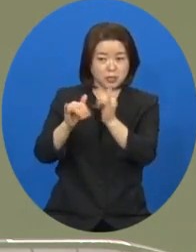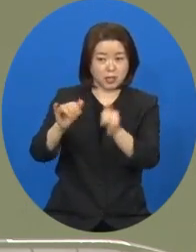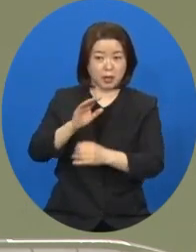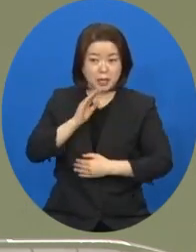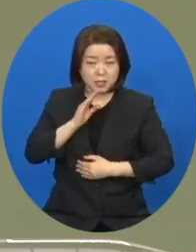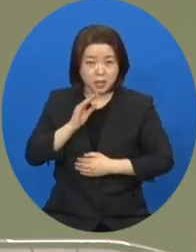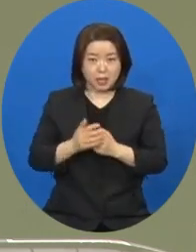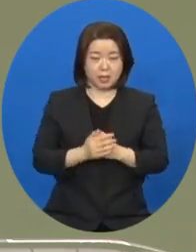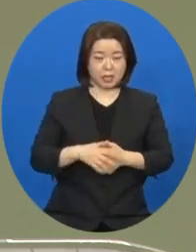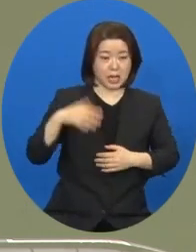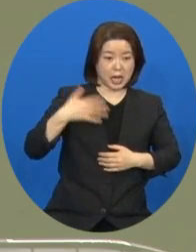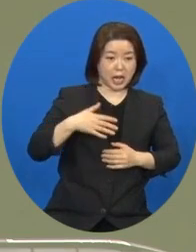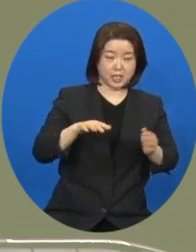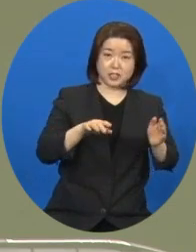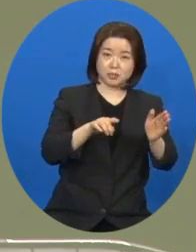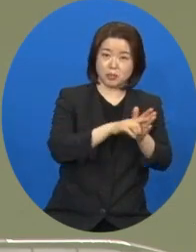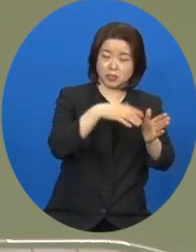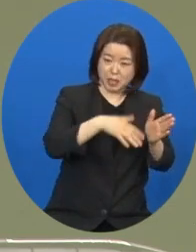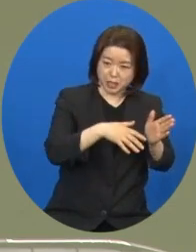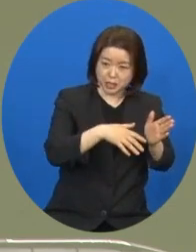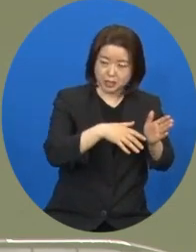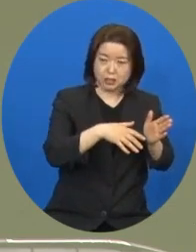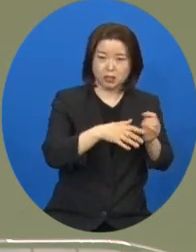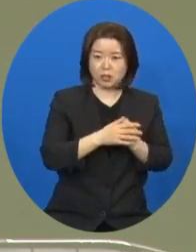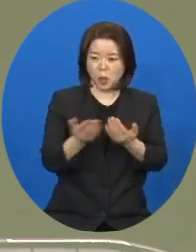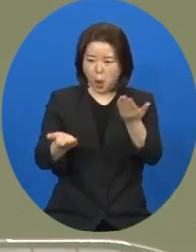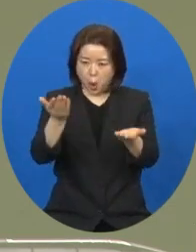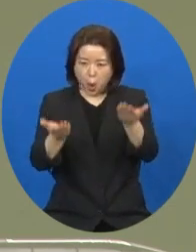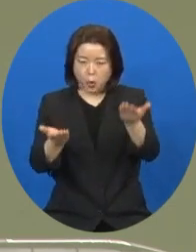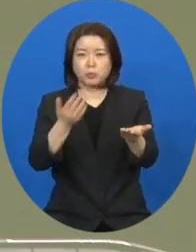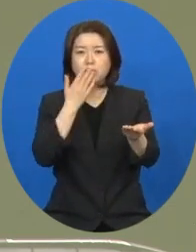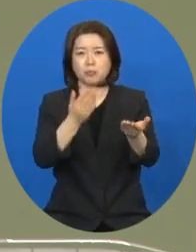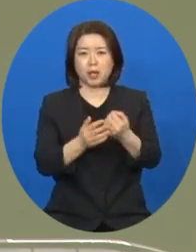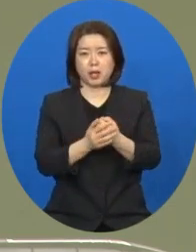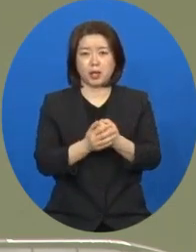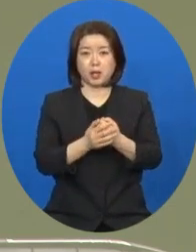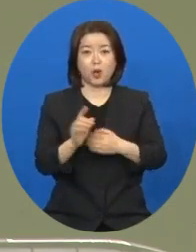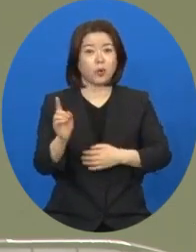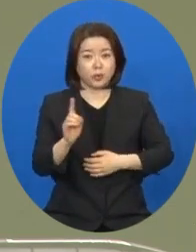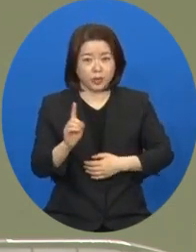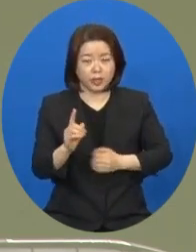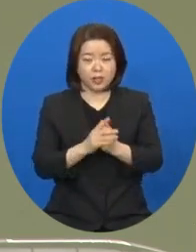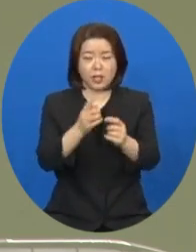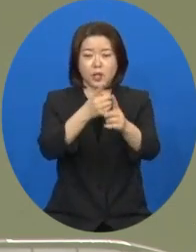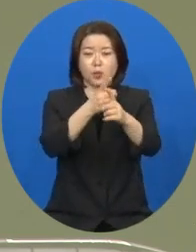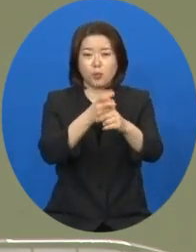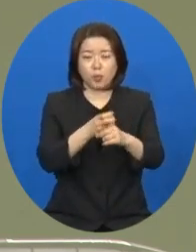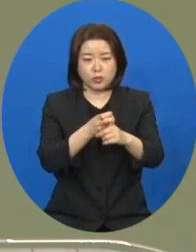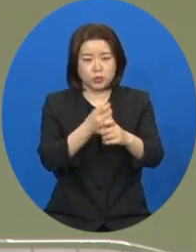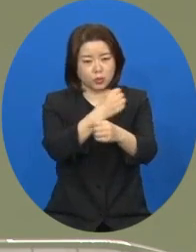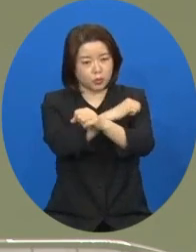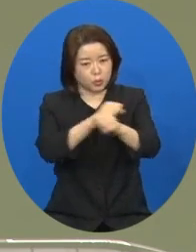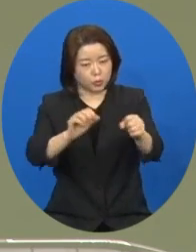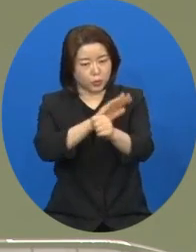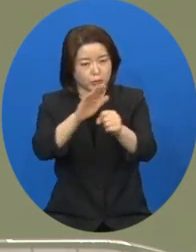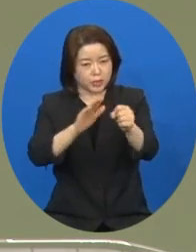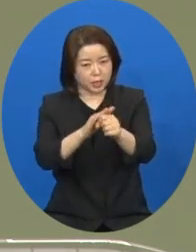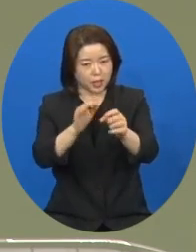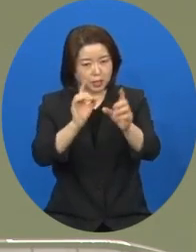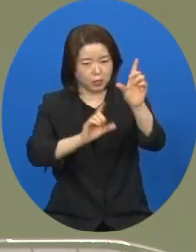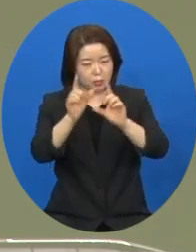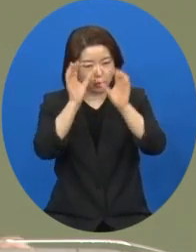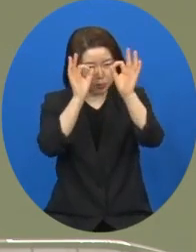아직도 예수를 진짜 믿는 건 아닌가. 그건 원수를 용서하고 사랑하는